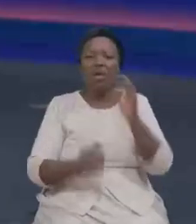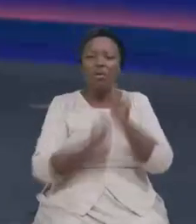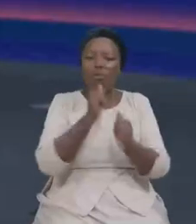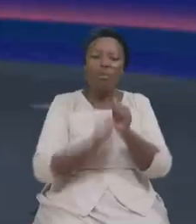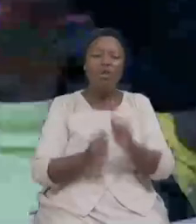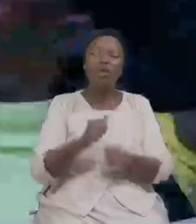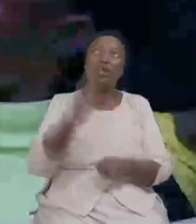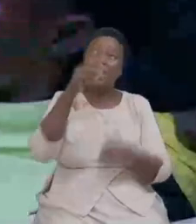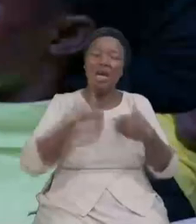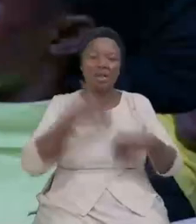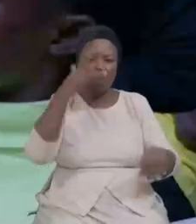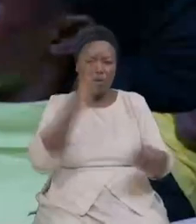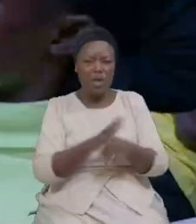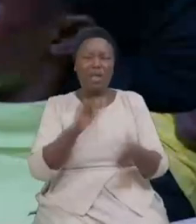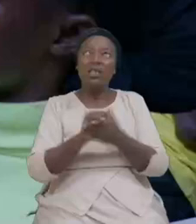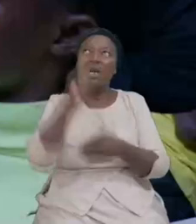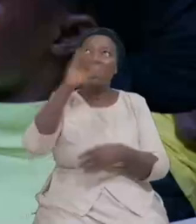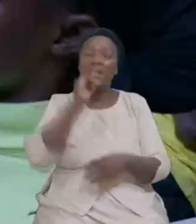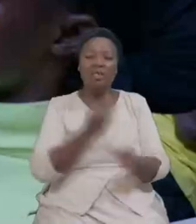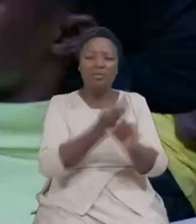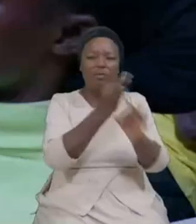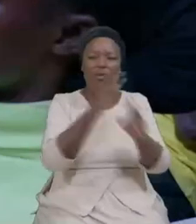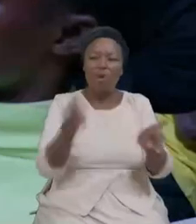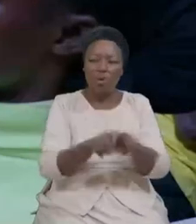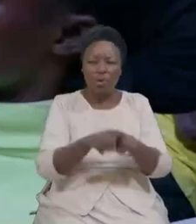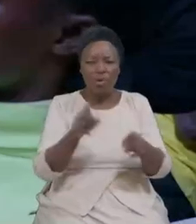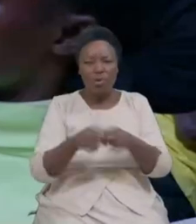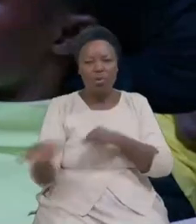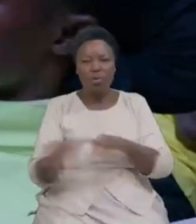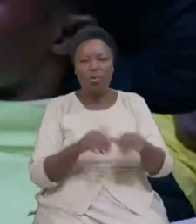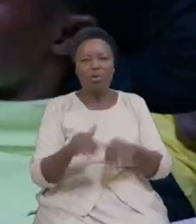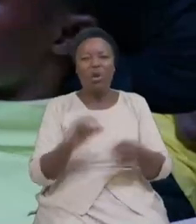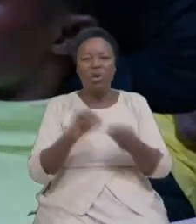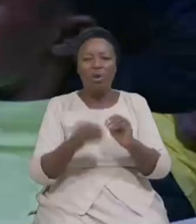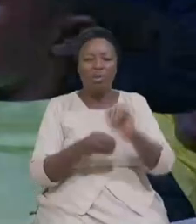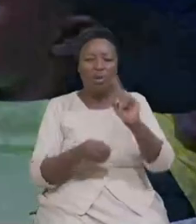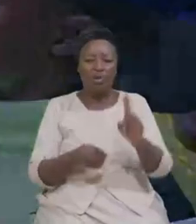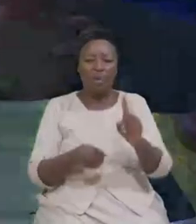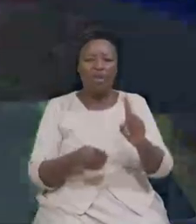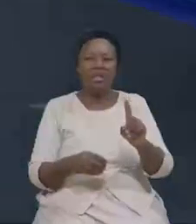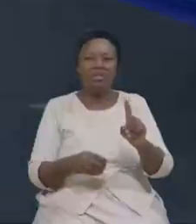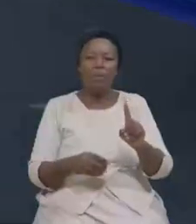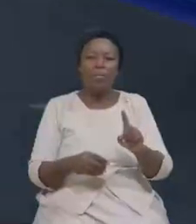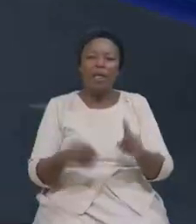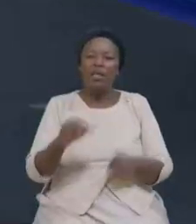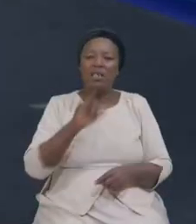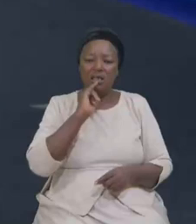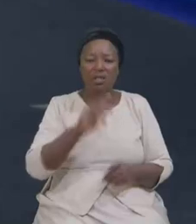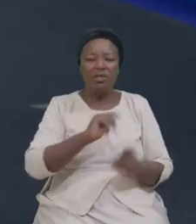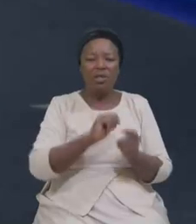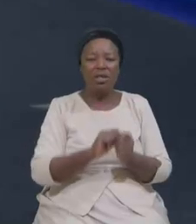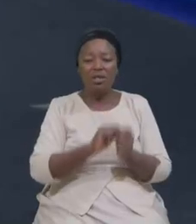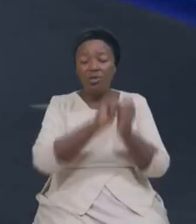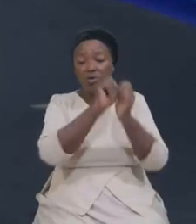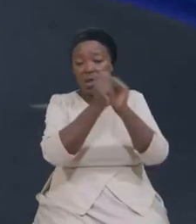Et qu'il est capable d'accomplir. Premièrement, c'est le salut de transformation.